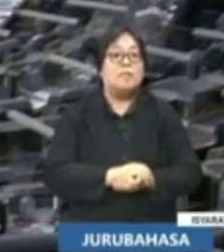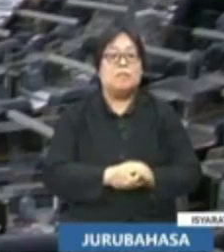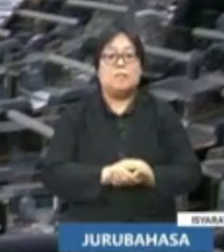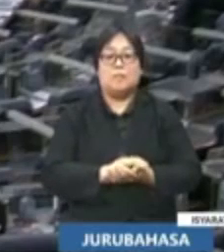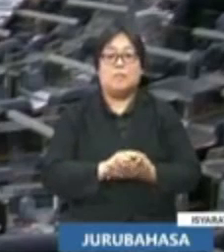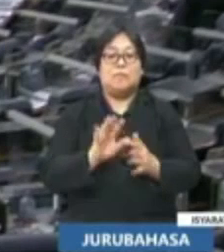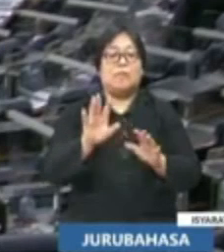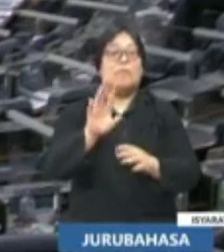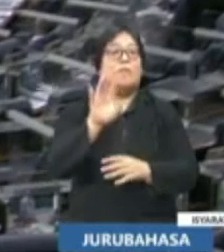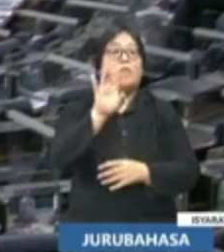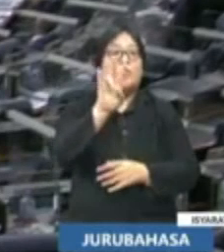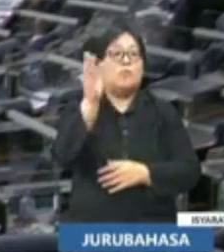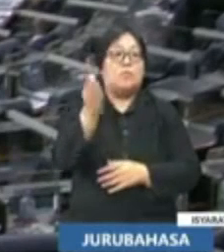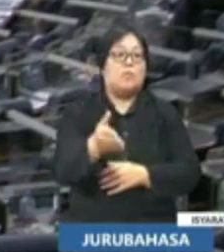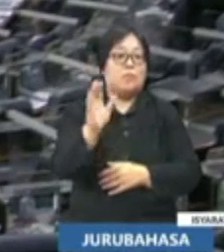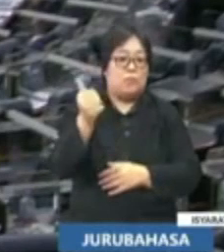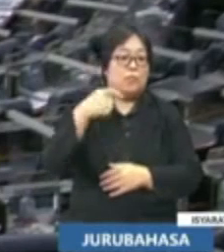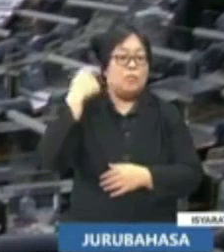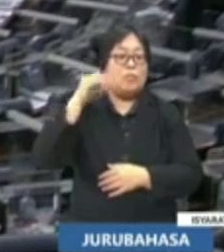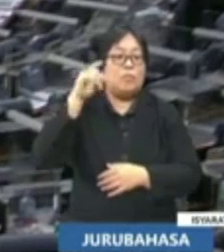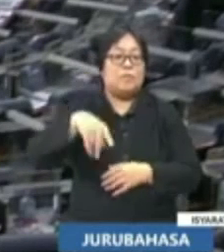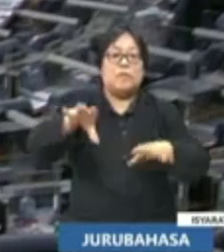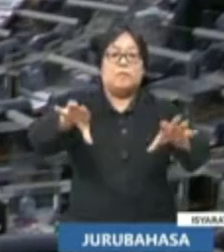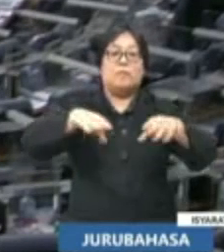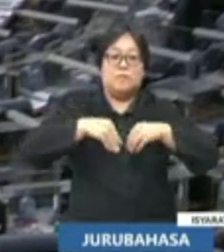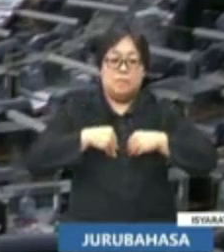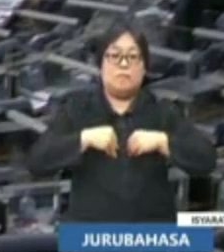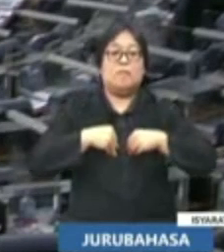Pada 7 Oktober, Tuan Deputua menerima